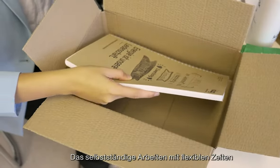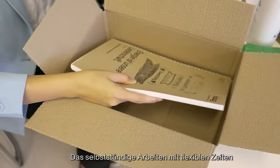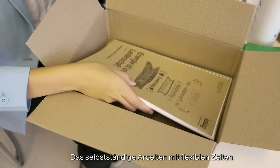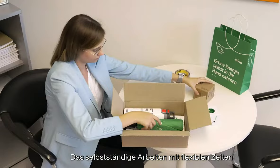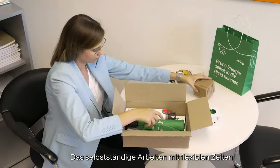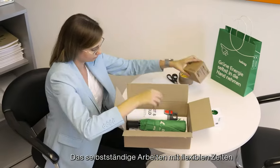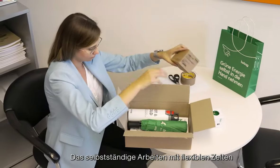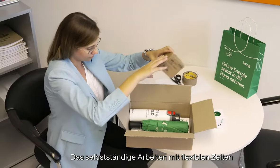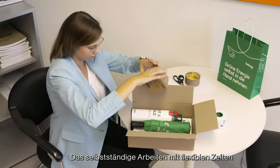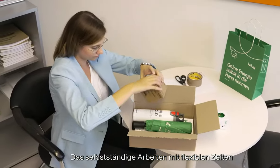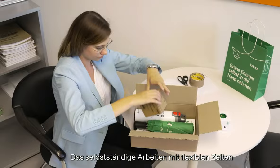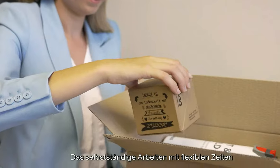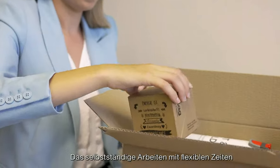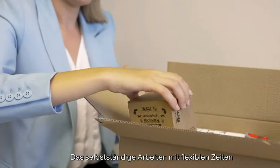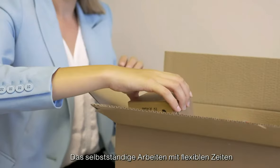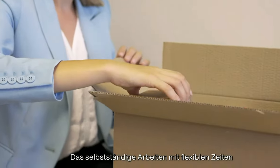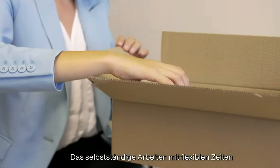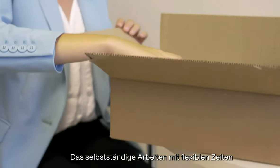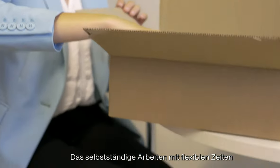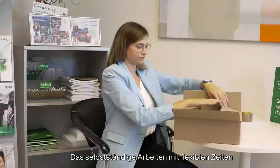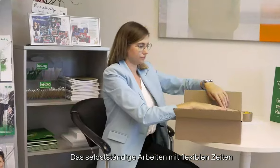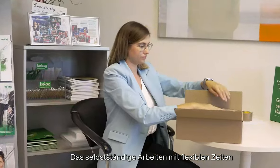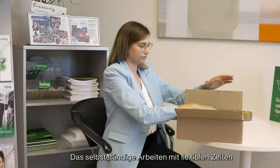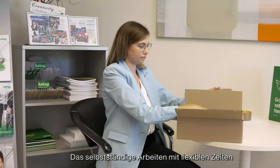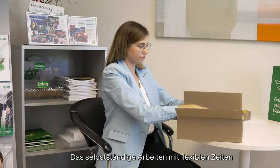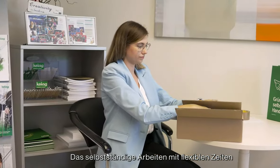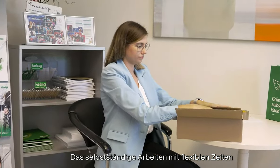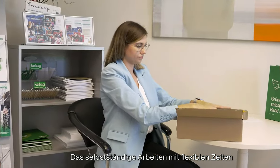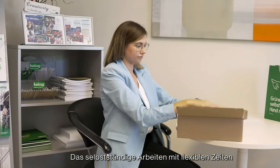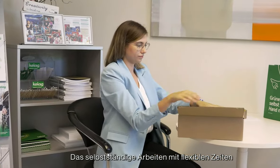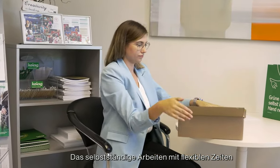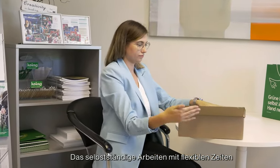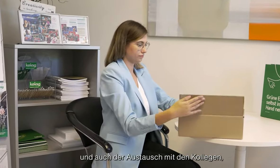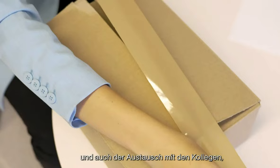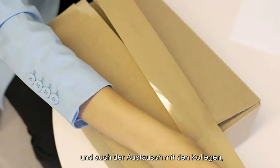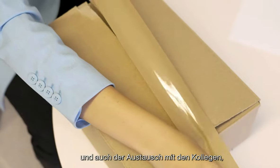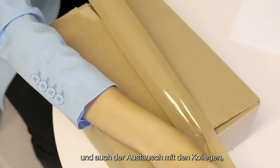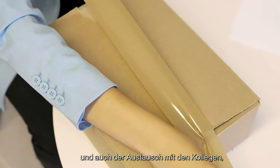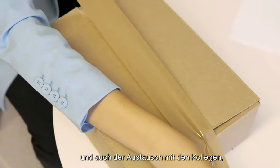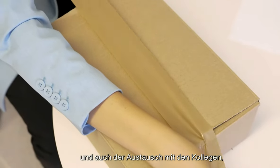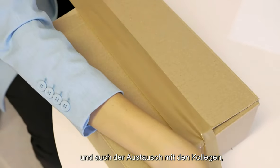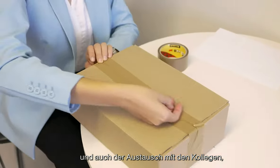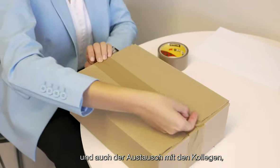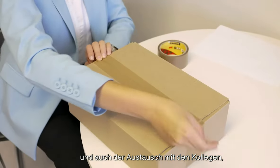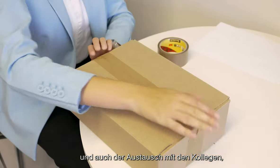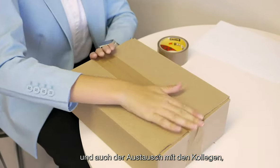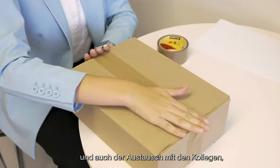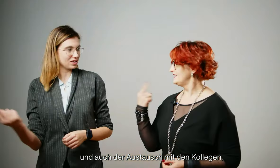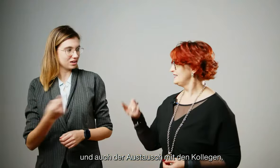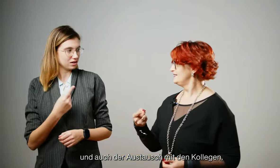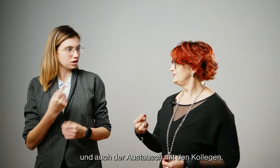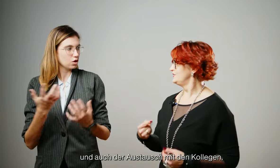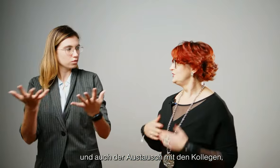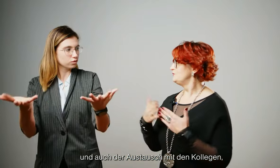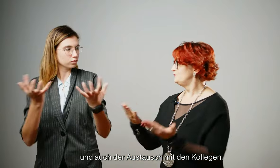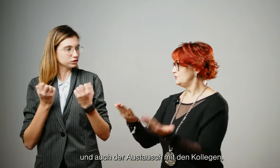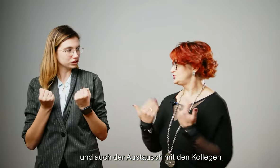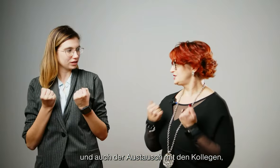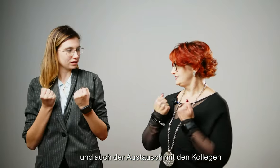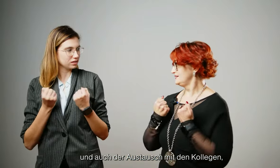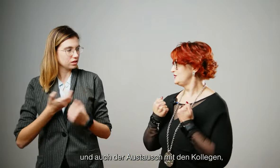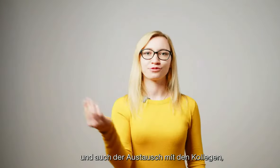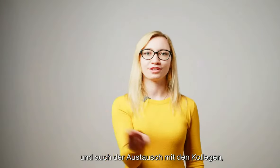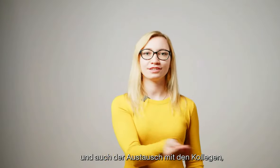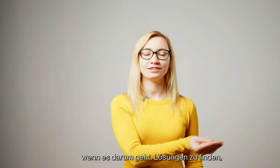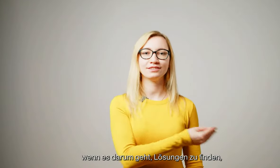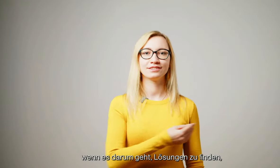Ja, das selbstständige Arbeiten mit flexiblen Zeiten und auch der Austausch mit den